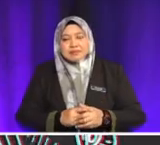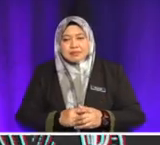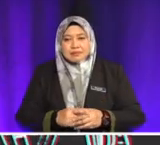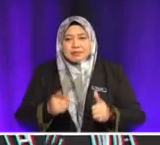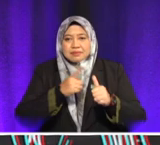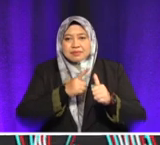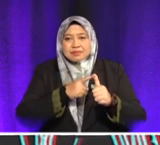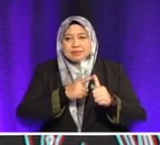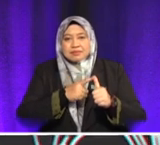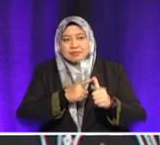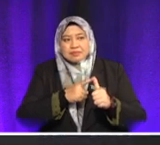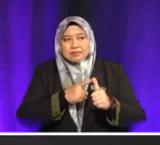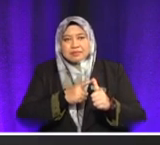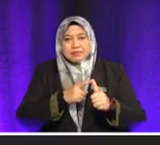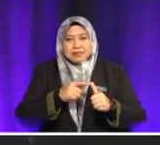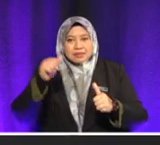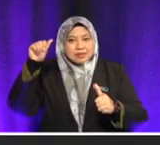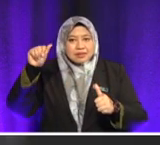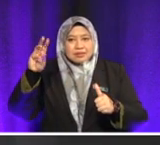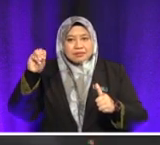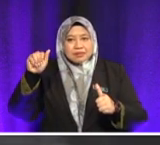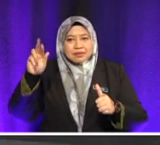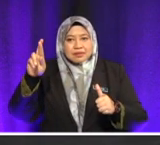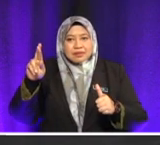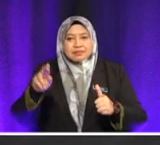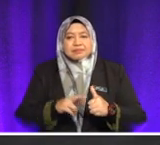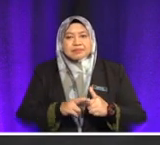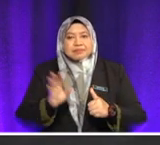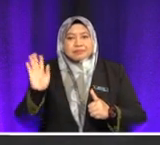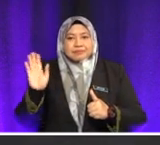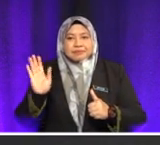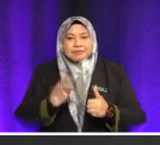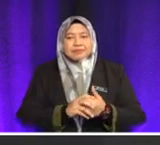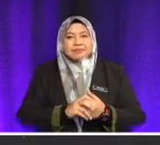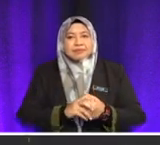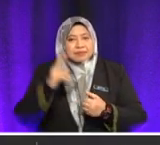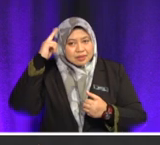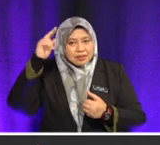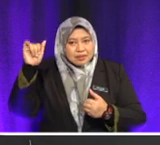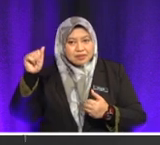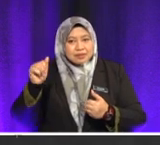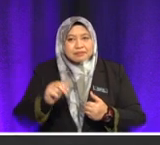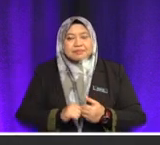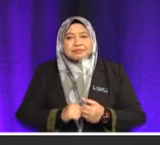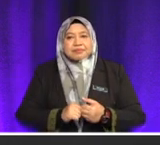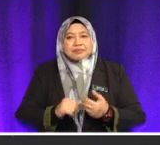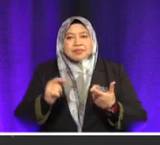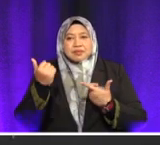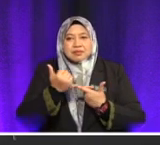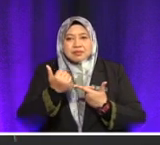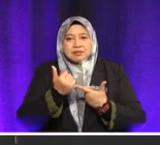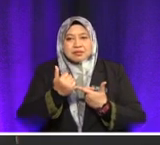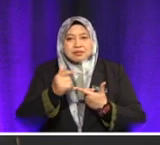perkenalan yang pertama Oke ayo Ma ayo Ma oke yang